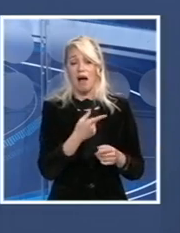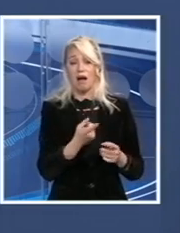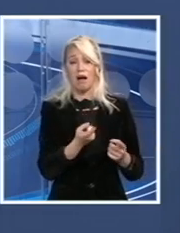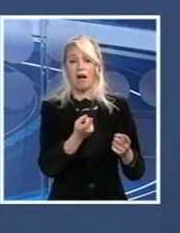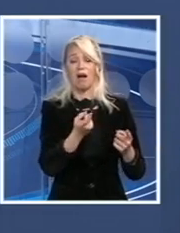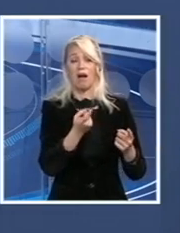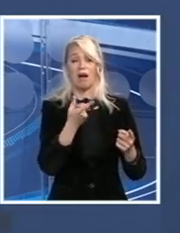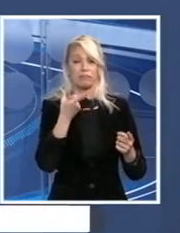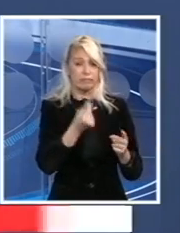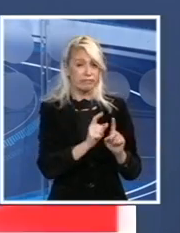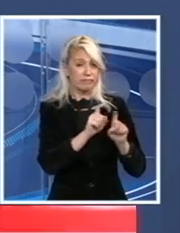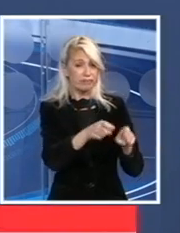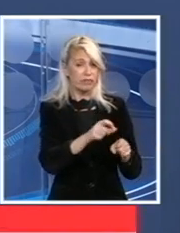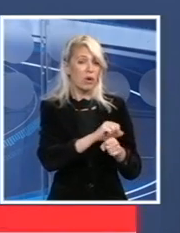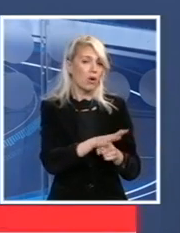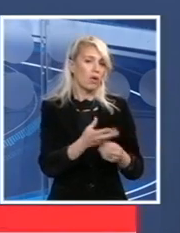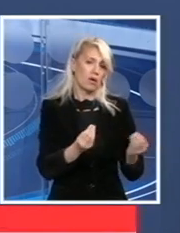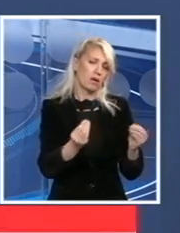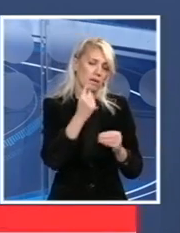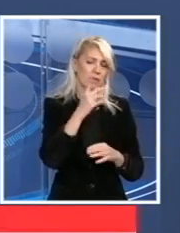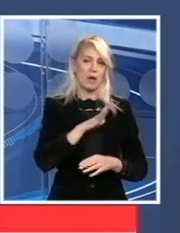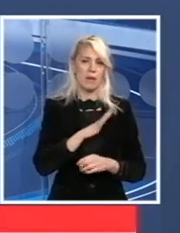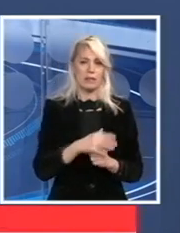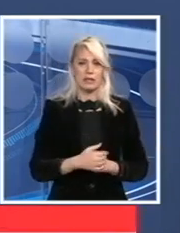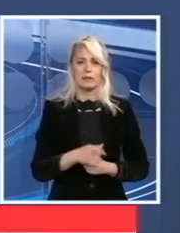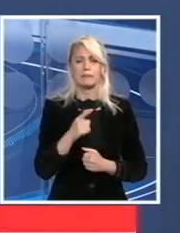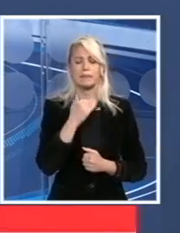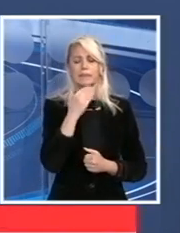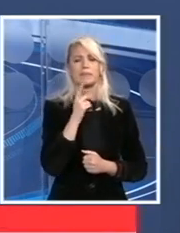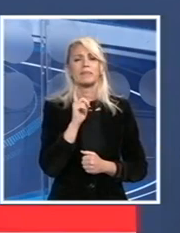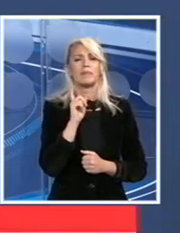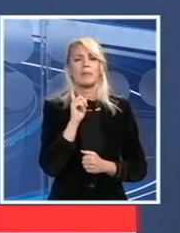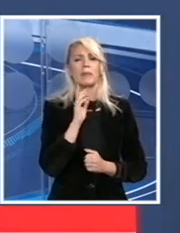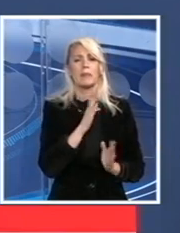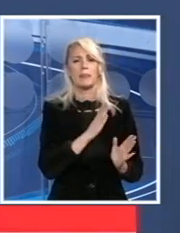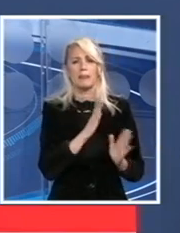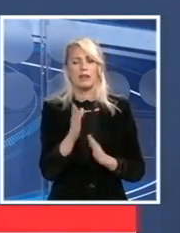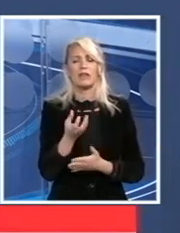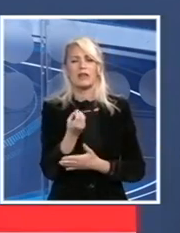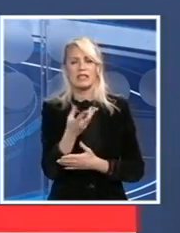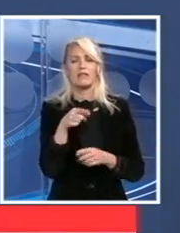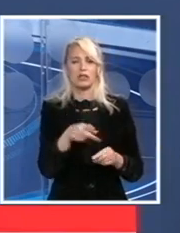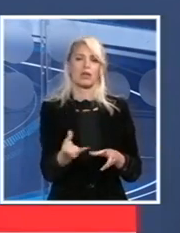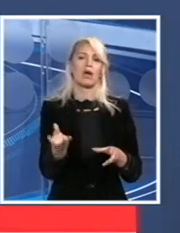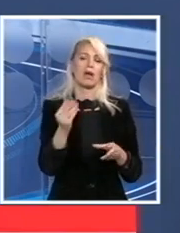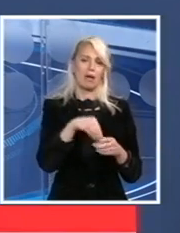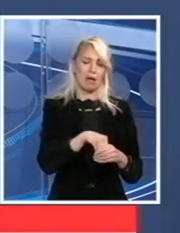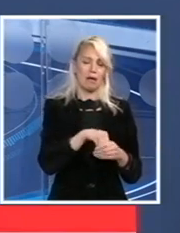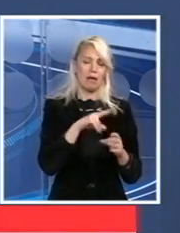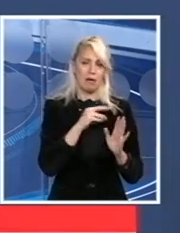dođe. Mi smo čak i u naše ove redovne dnevne izveštaje uključili i